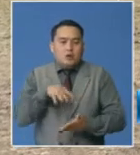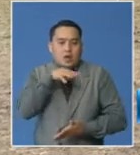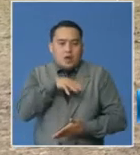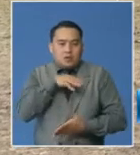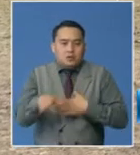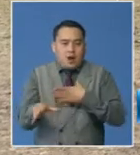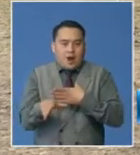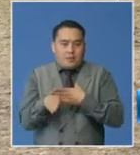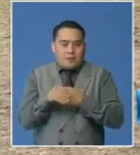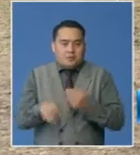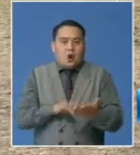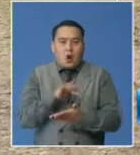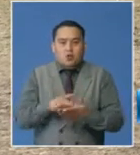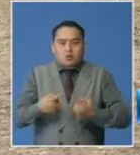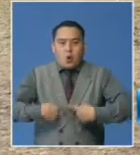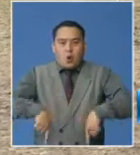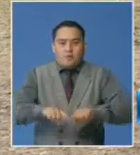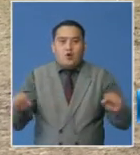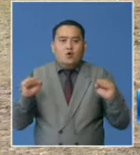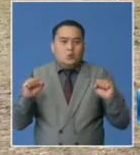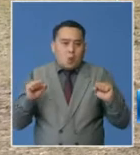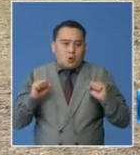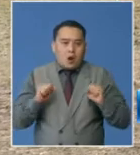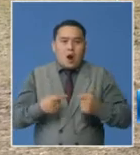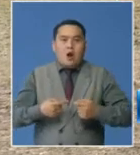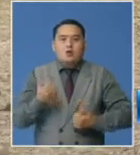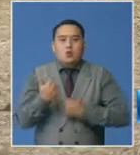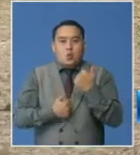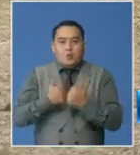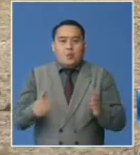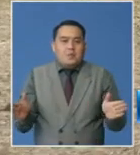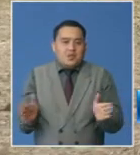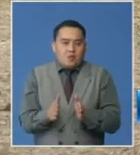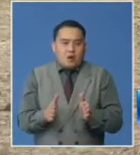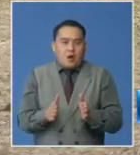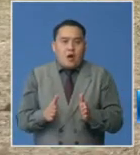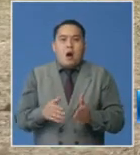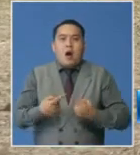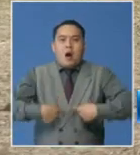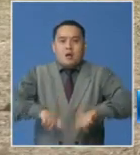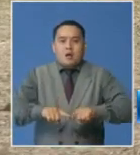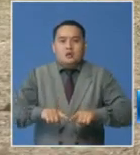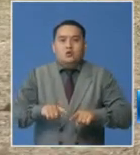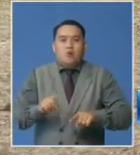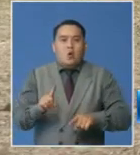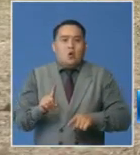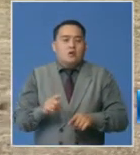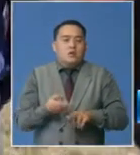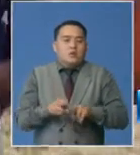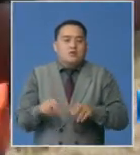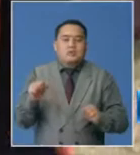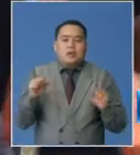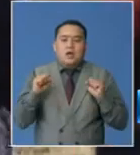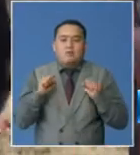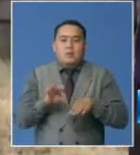со службой пробации, городским отделом физкультуры и спорта был организован турнир по мини-футболу. Организаторы отметили, что такие